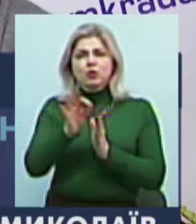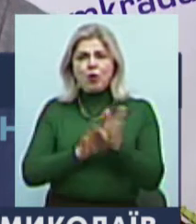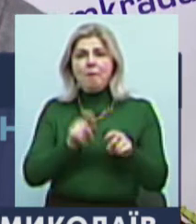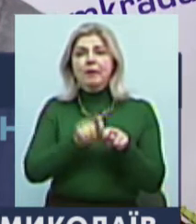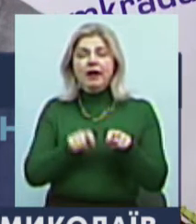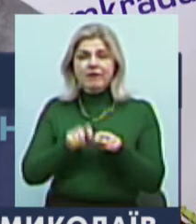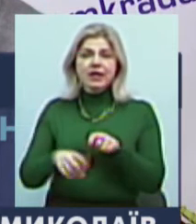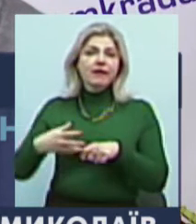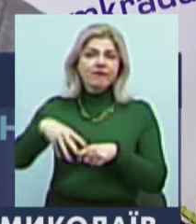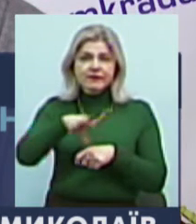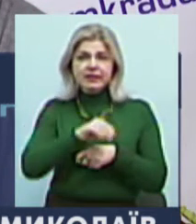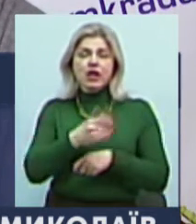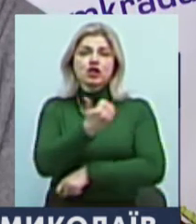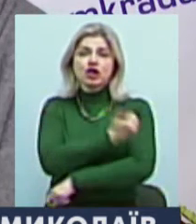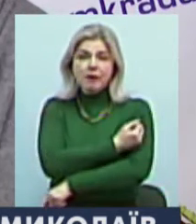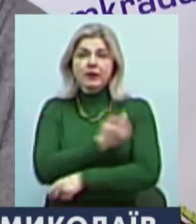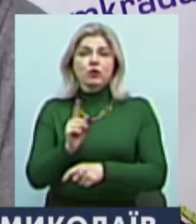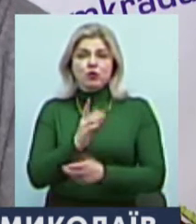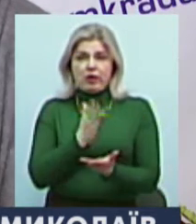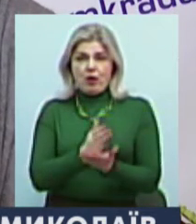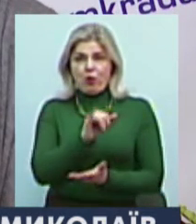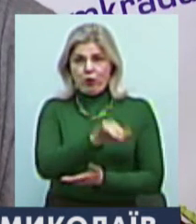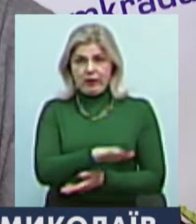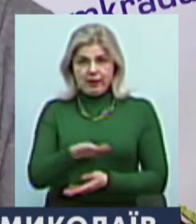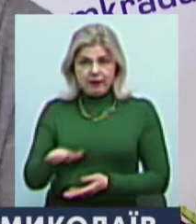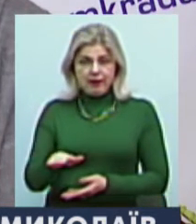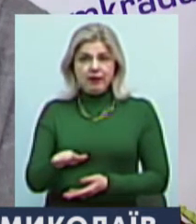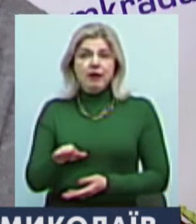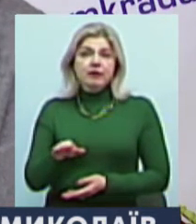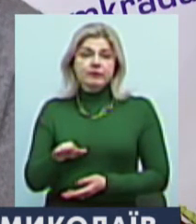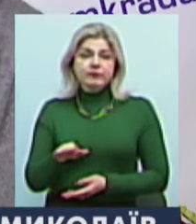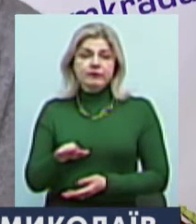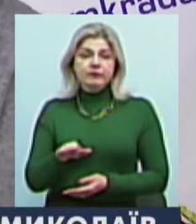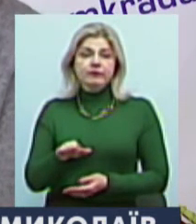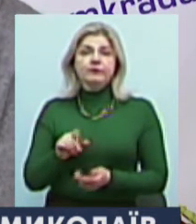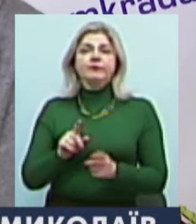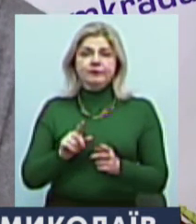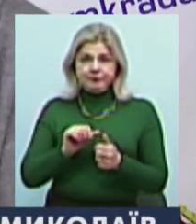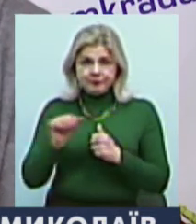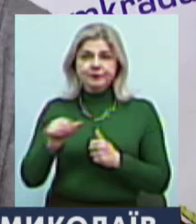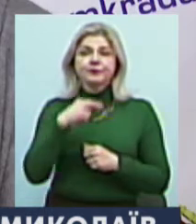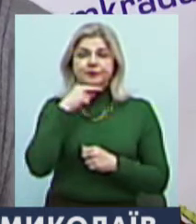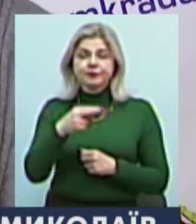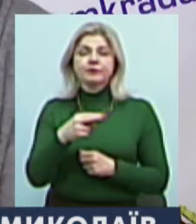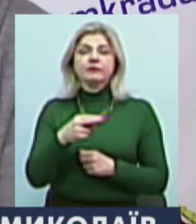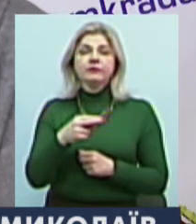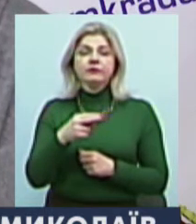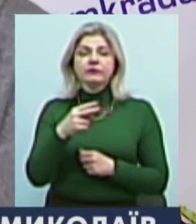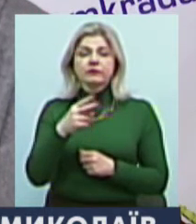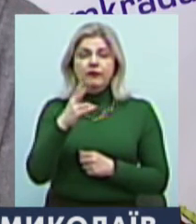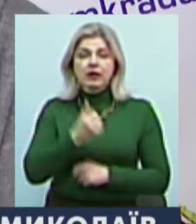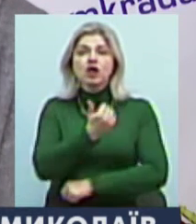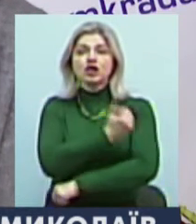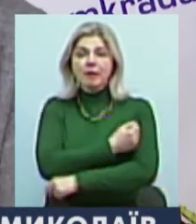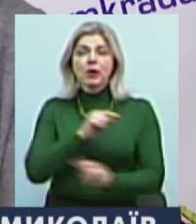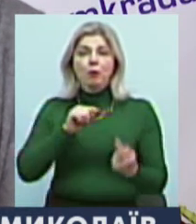всі щеплення, які є у дітей, і особливу увагу звернути на щеплення проти кору. І